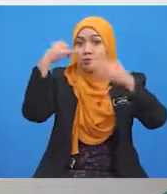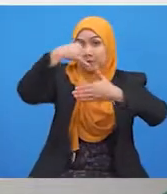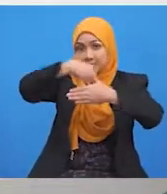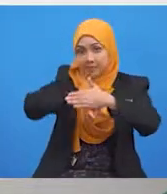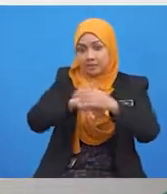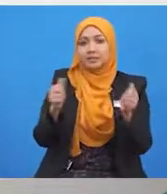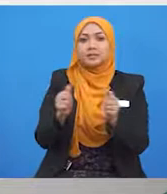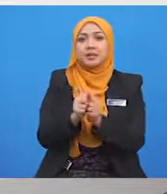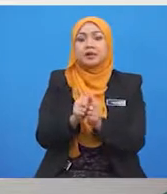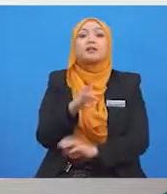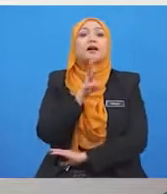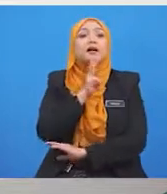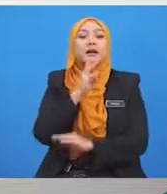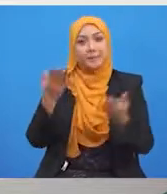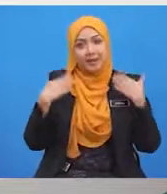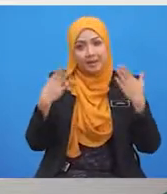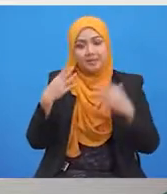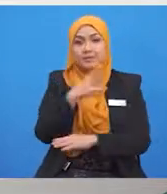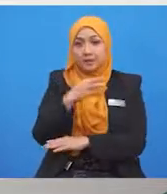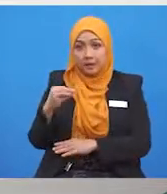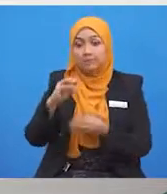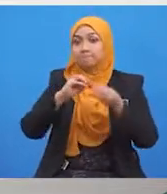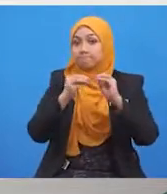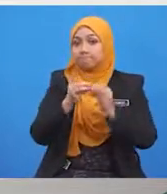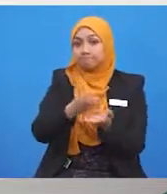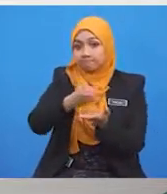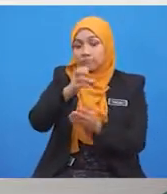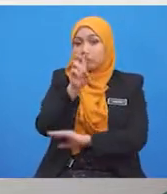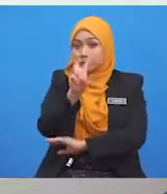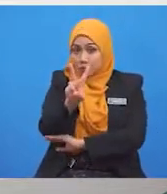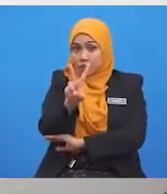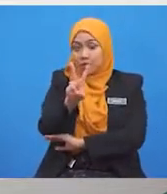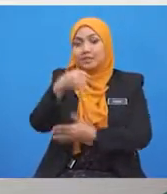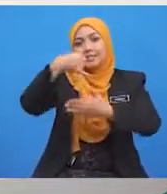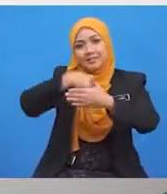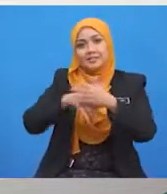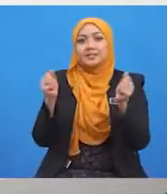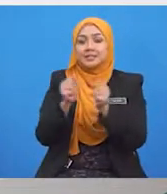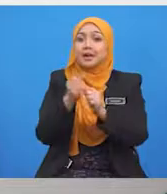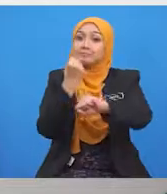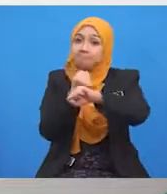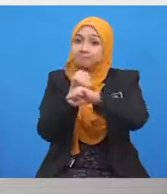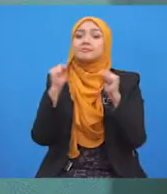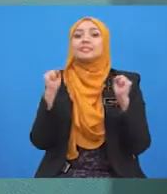dengan air panas dan backup kedua C guys ikan dengan Ice